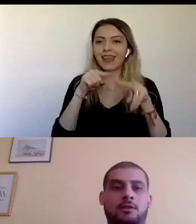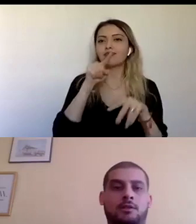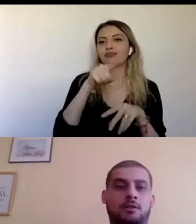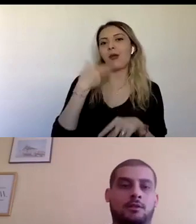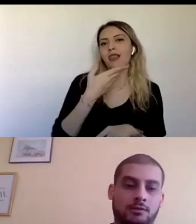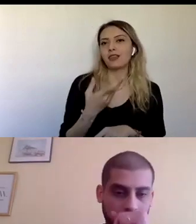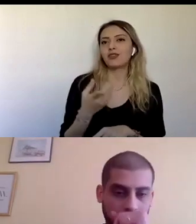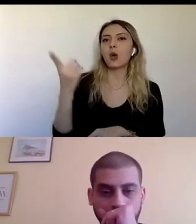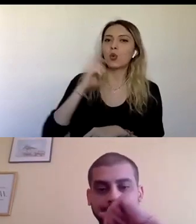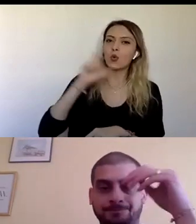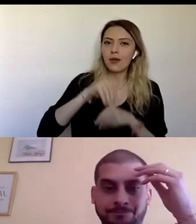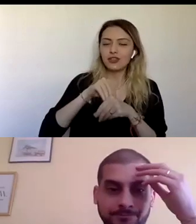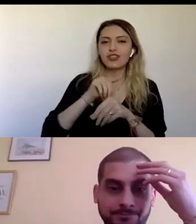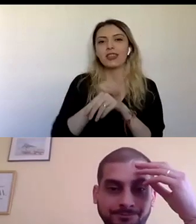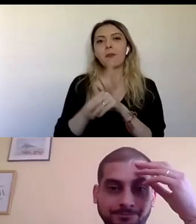olsun.